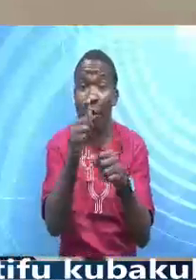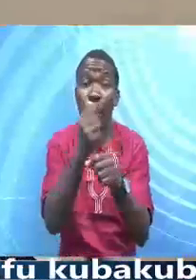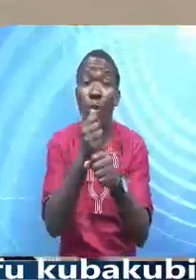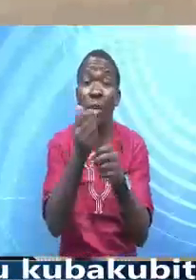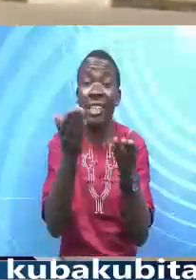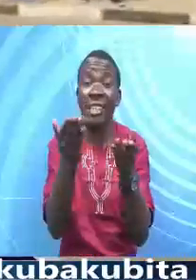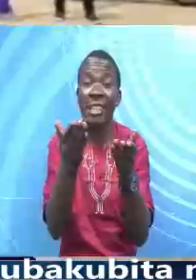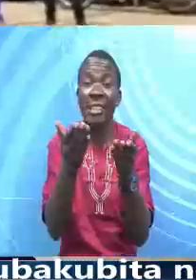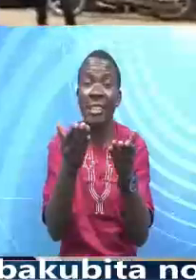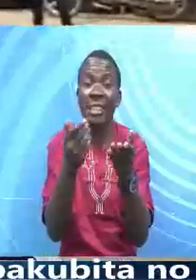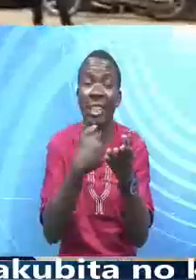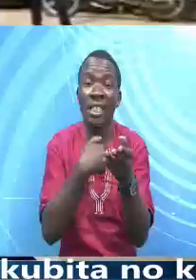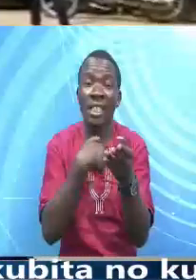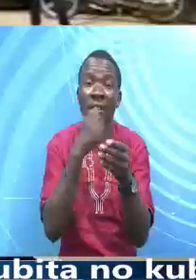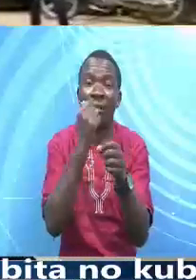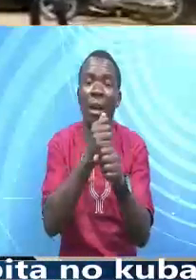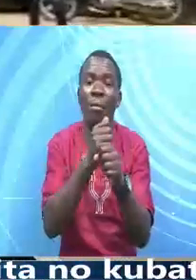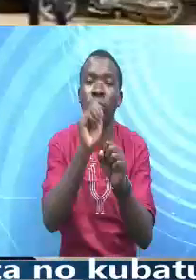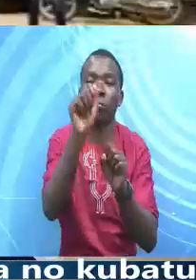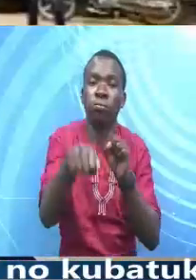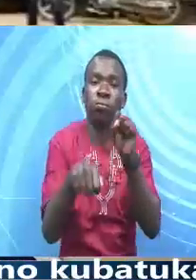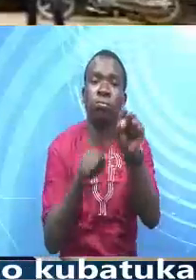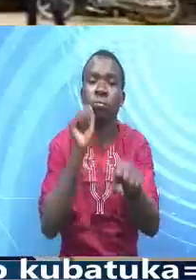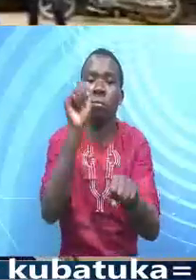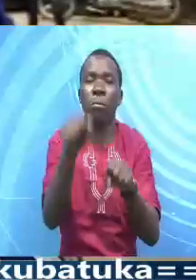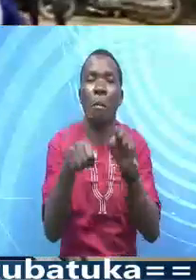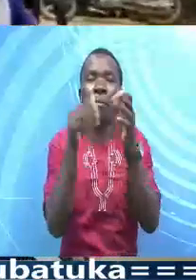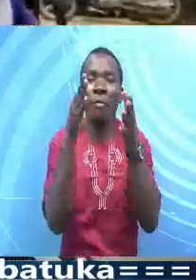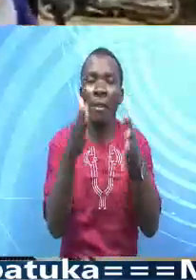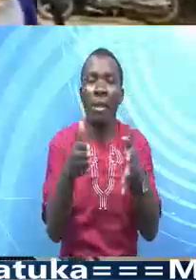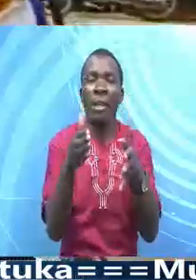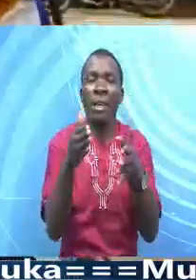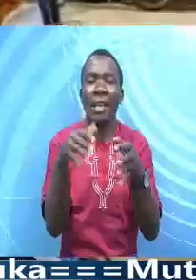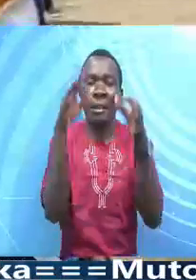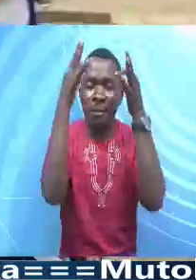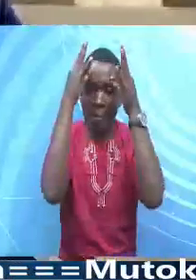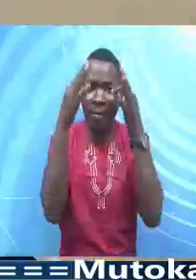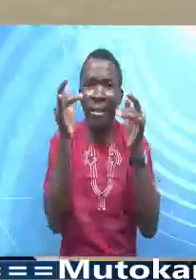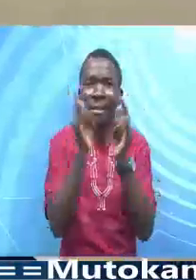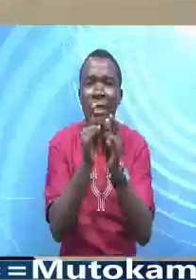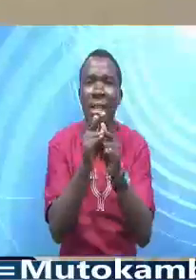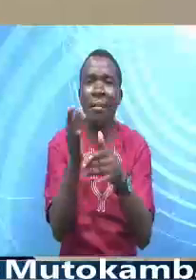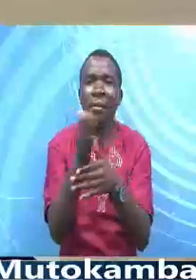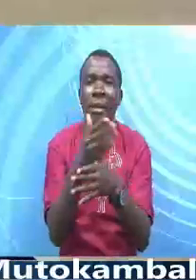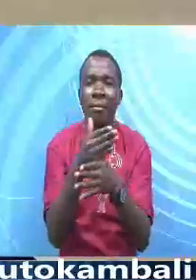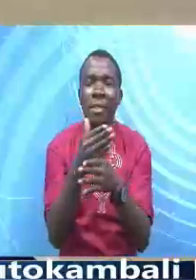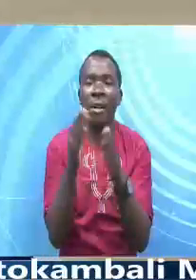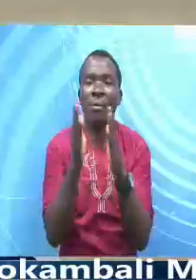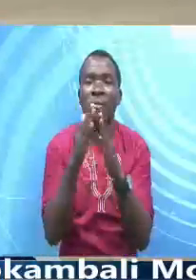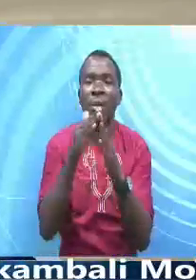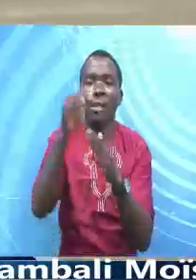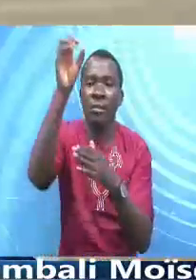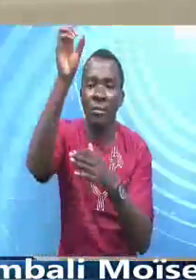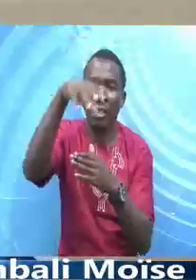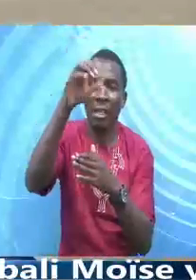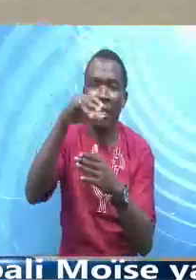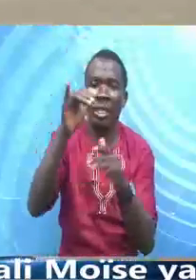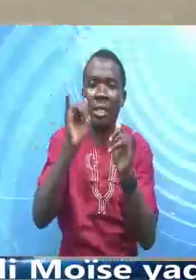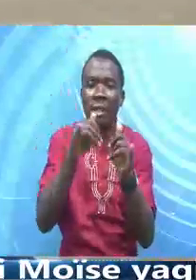n'iki? N'ubunyonzi. Uri umunyonzi. Wewe ibi byemezo by'inama y'abaministri umujyi wa Kigali washyizwe muri gahunda ya guma mu